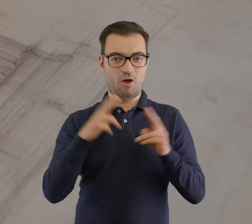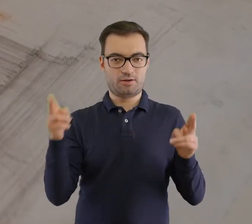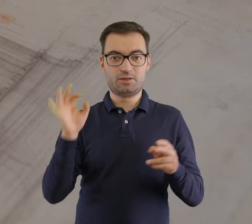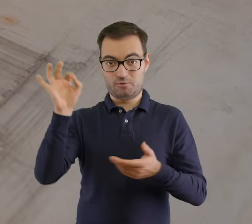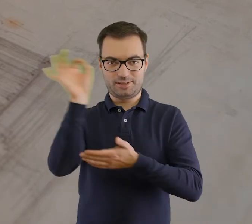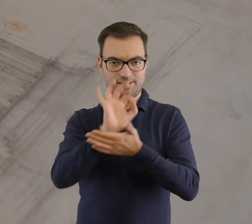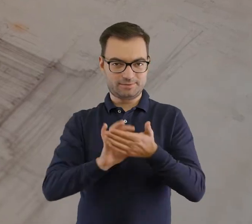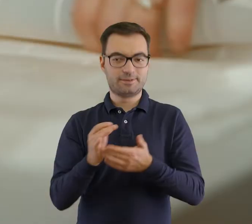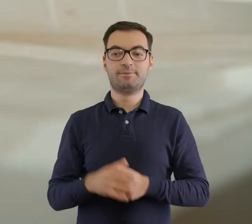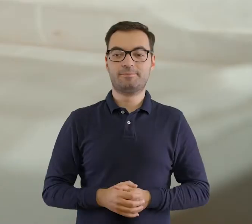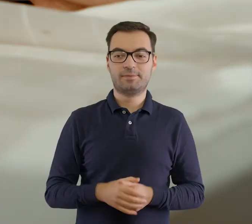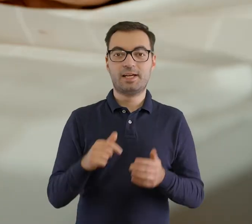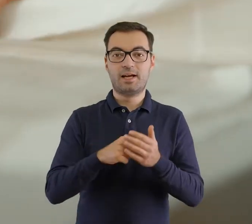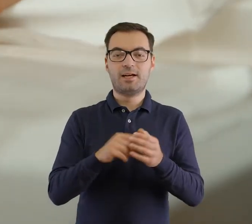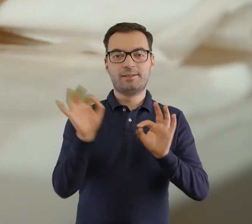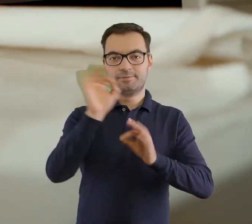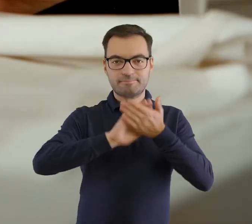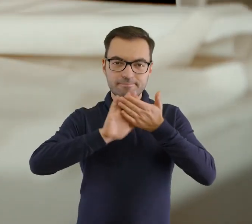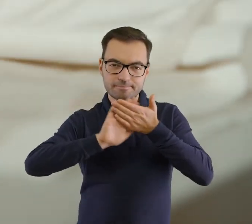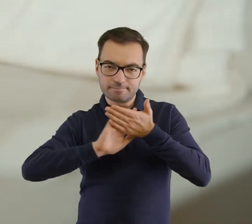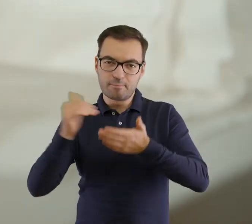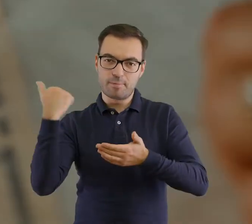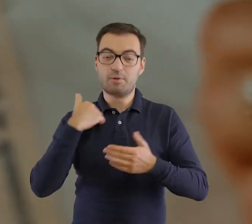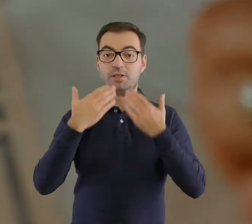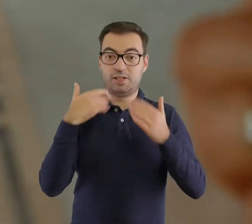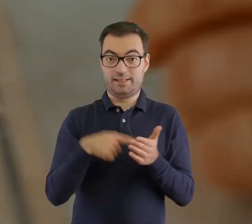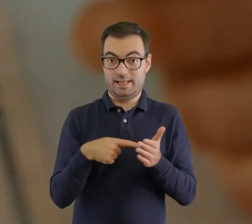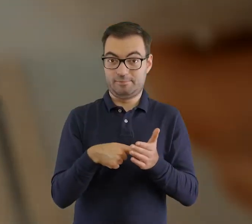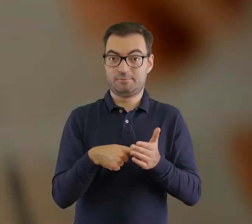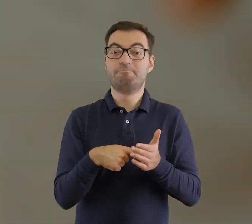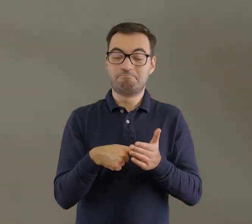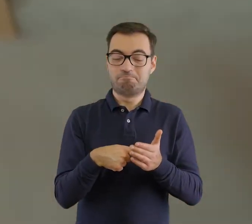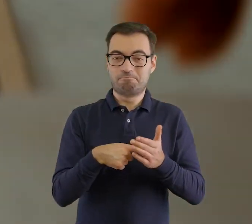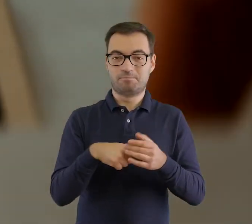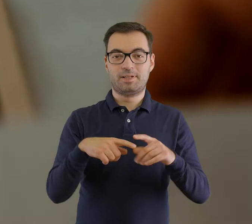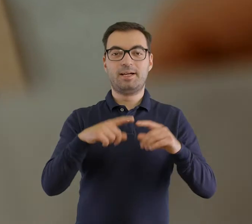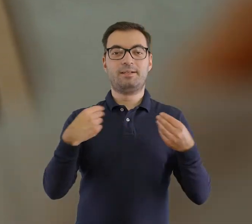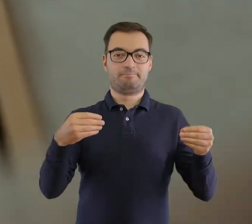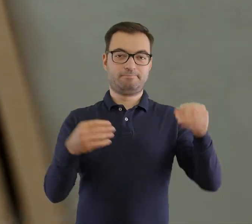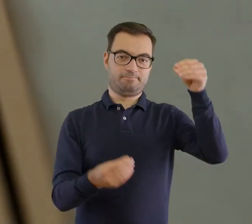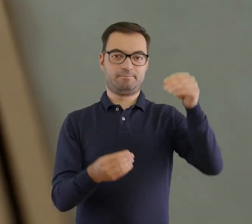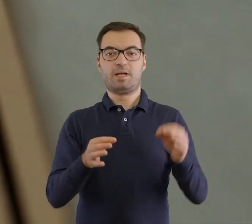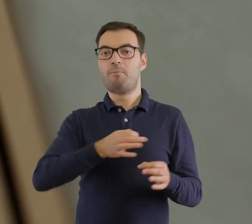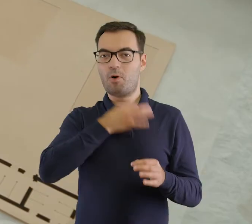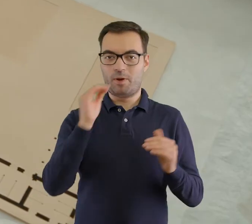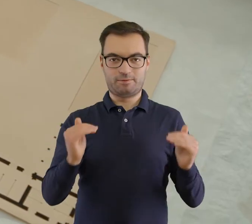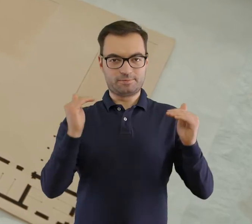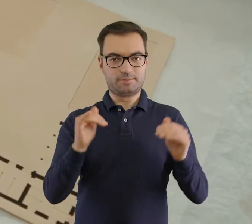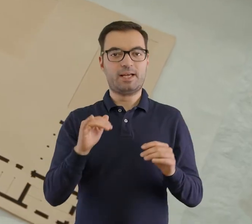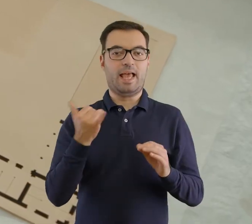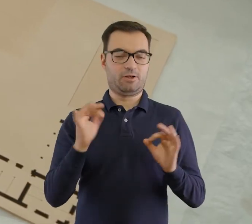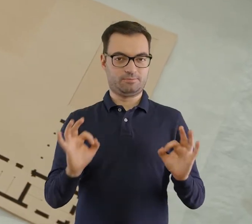epoki. Zostały one poddane pracom konserwatorskim. Dzięki temu ich stan znacząco się